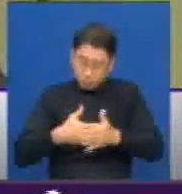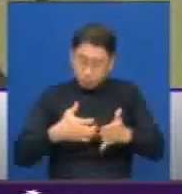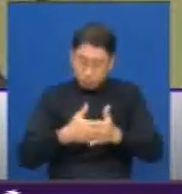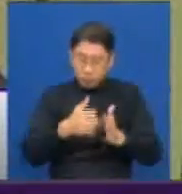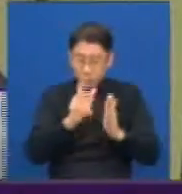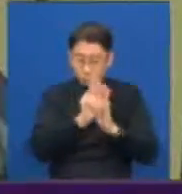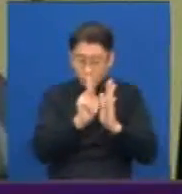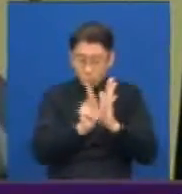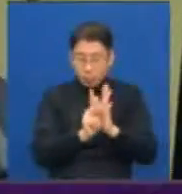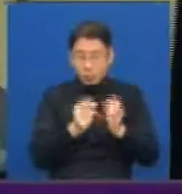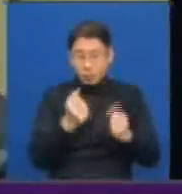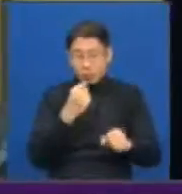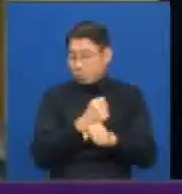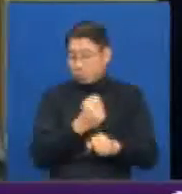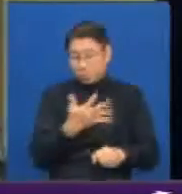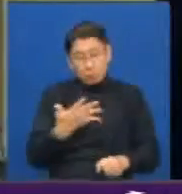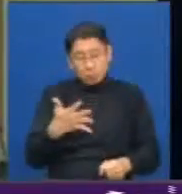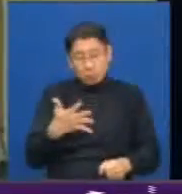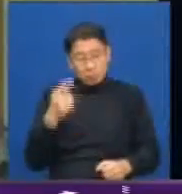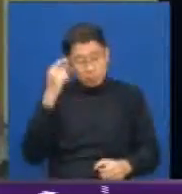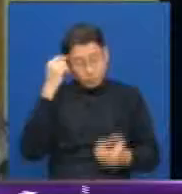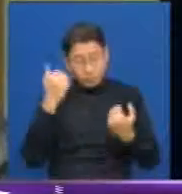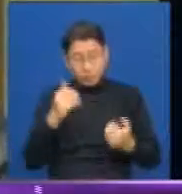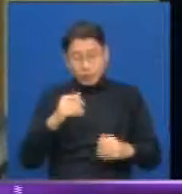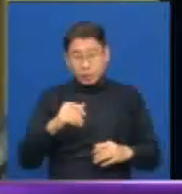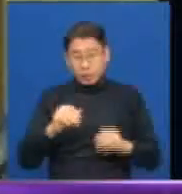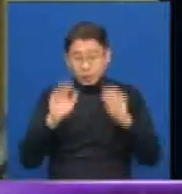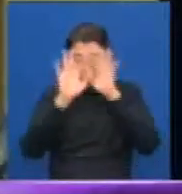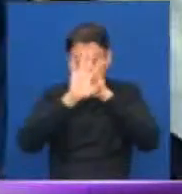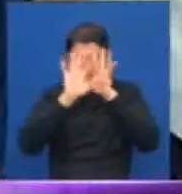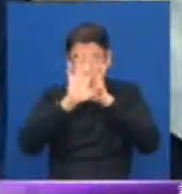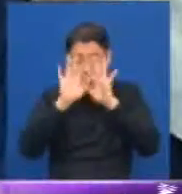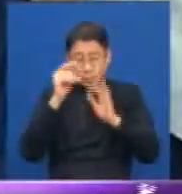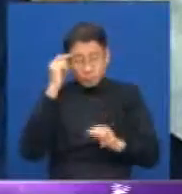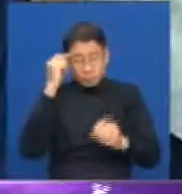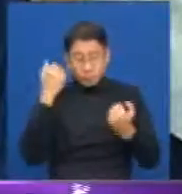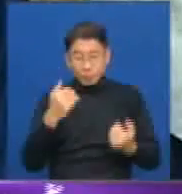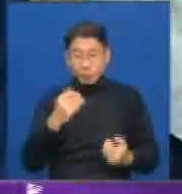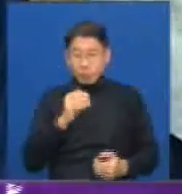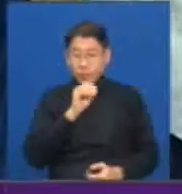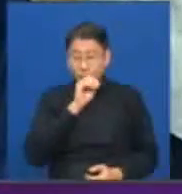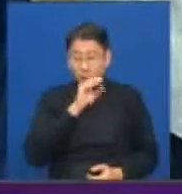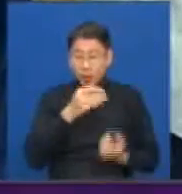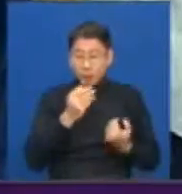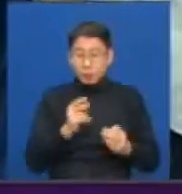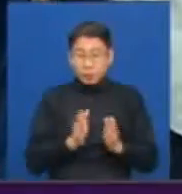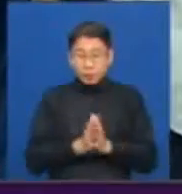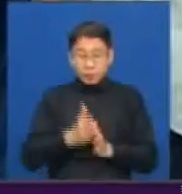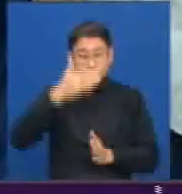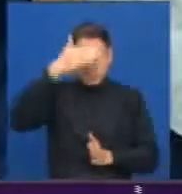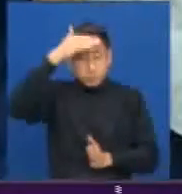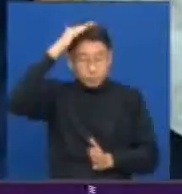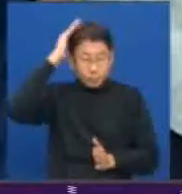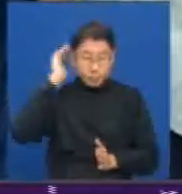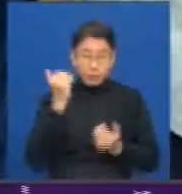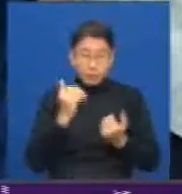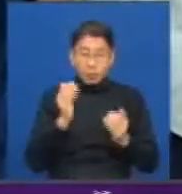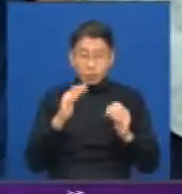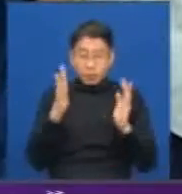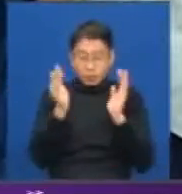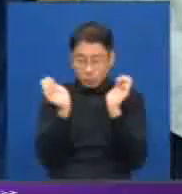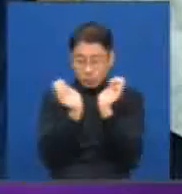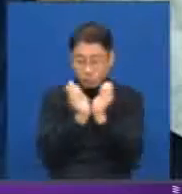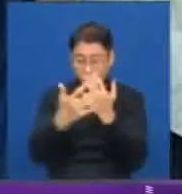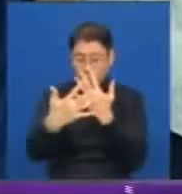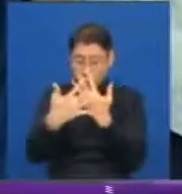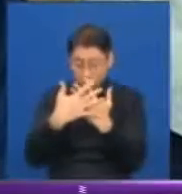ายที่หลายส่วนไม่สามารถปฏิบัติได้เพราะขาดความชัดเจนเช่นการตีความคำว่านักบวชนักพรตผู้ที่ถูกคุมขังสามารถ